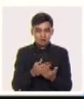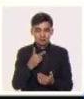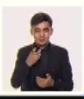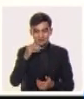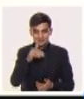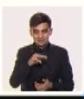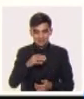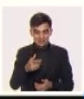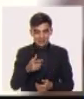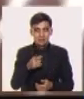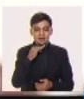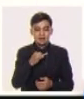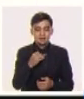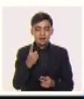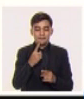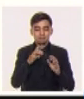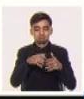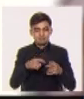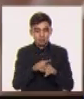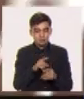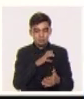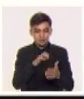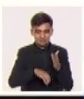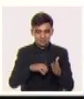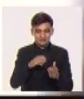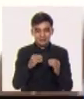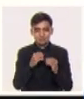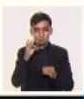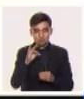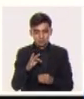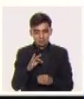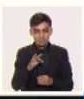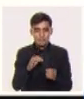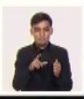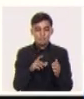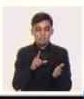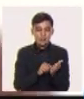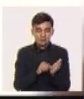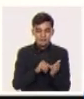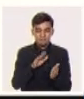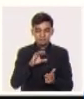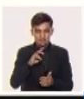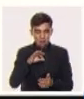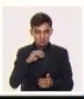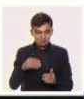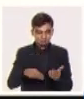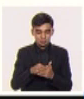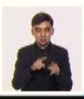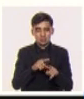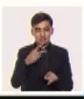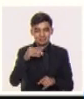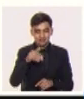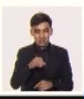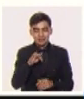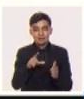тысяч тенге, с первого удержания происходит 10% пенсионных взносов, это 20 тысяч, а